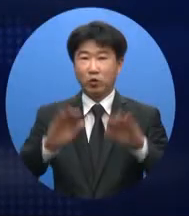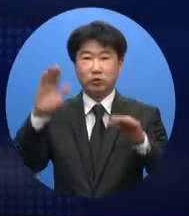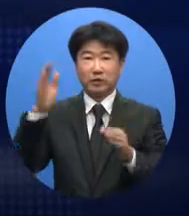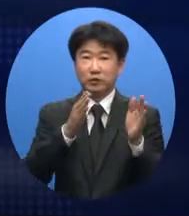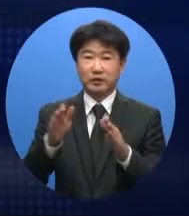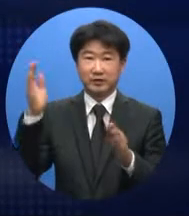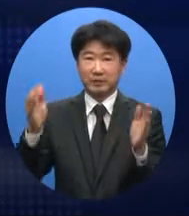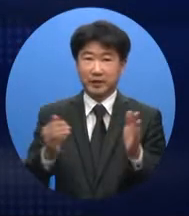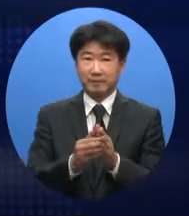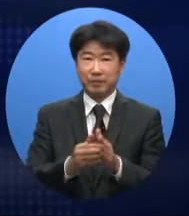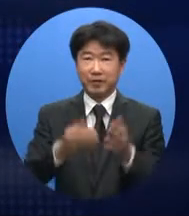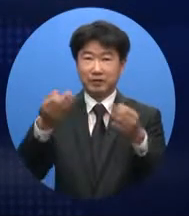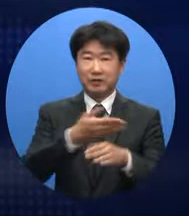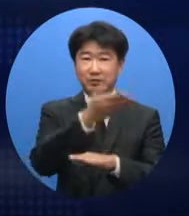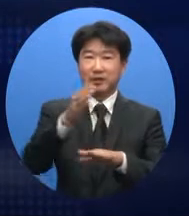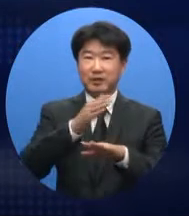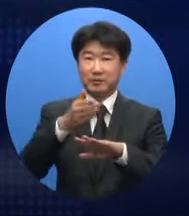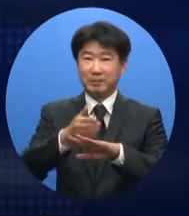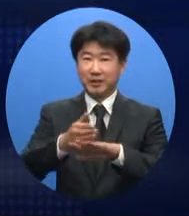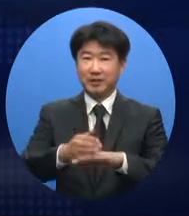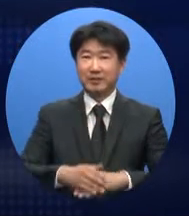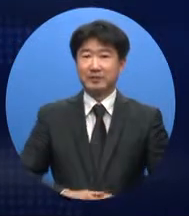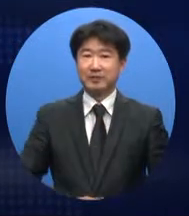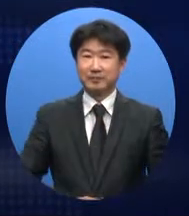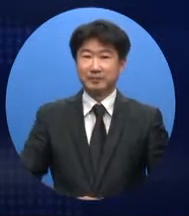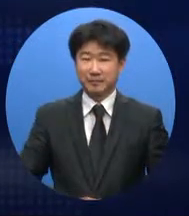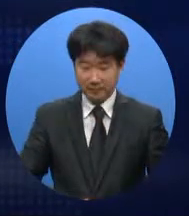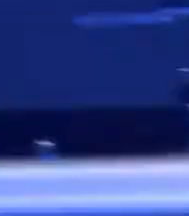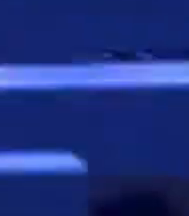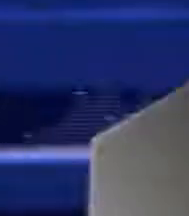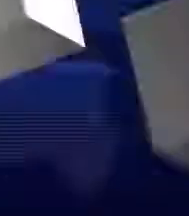오늘 준비한 소식은 여기까지입니다. 시청해주신 여러분 고맙습니다.